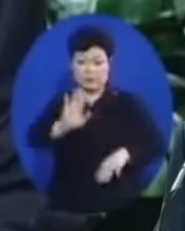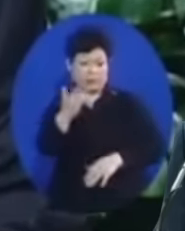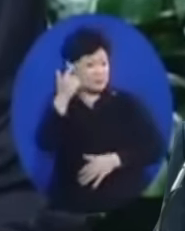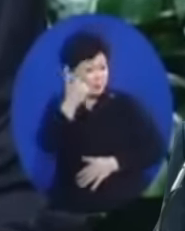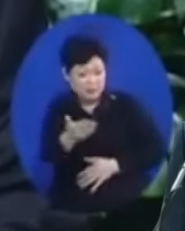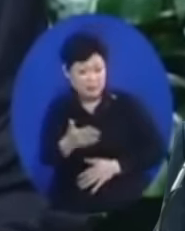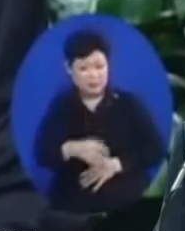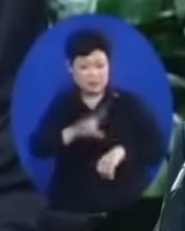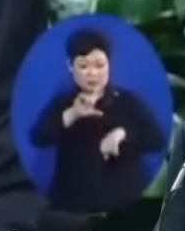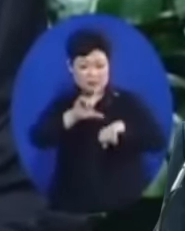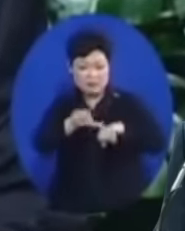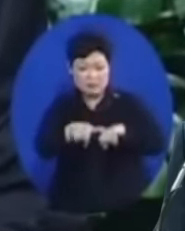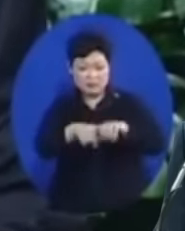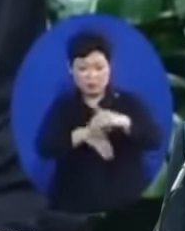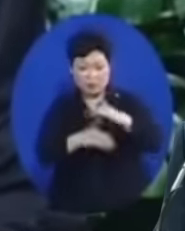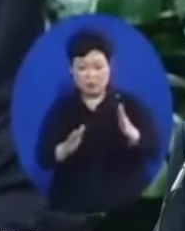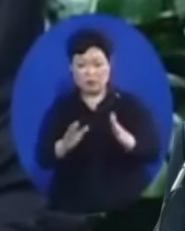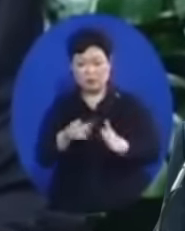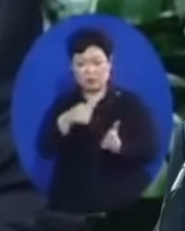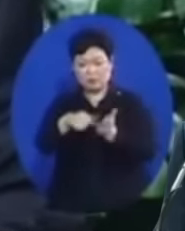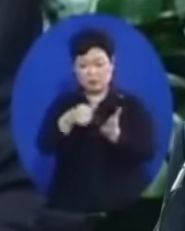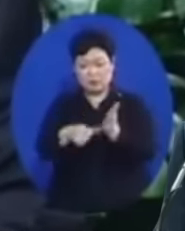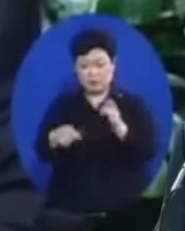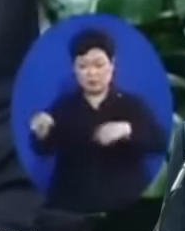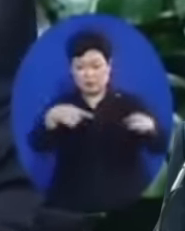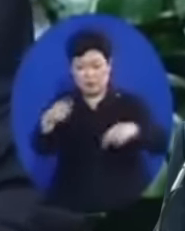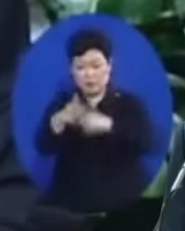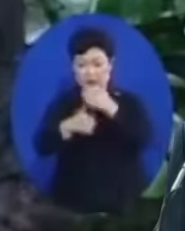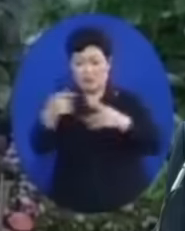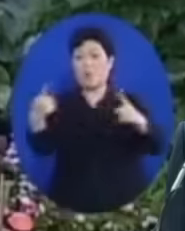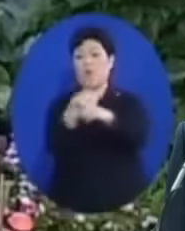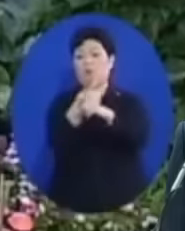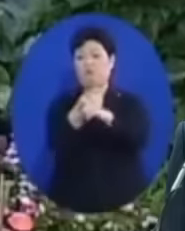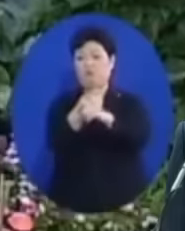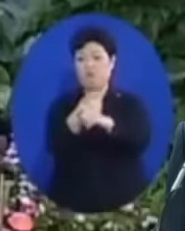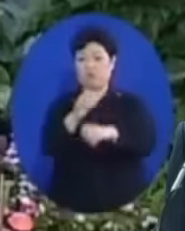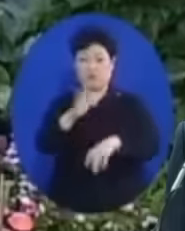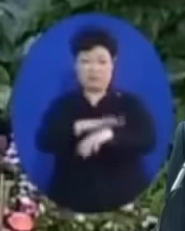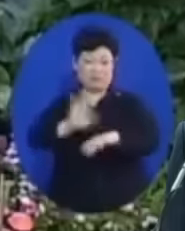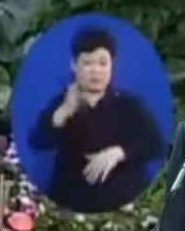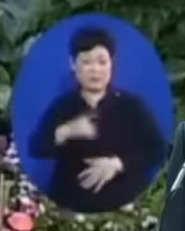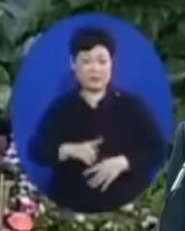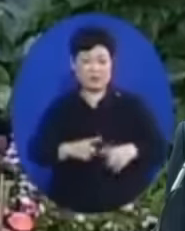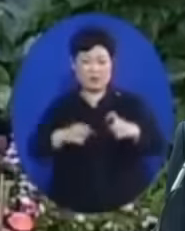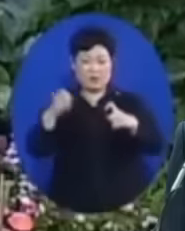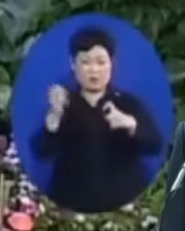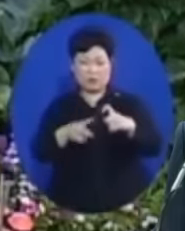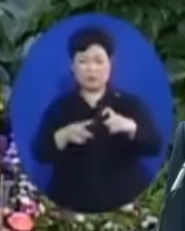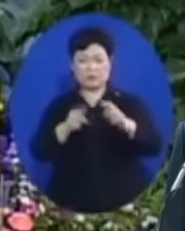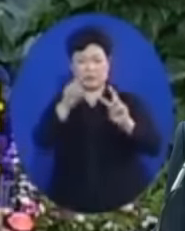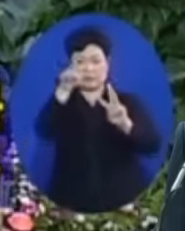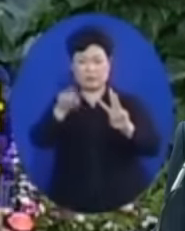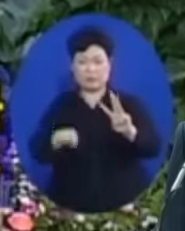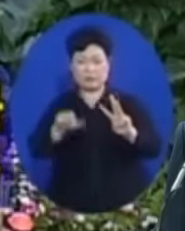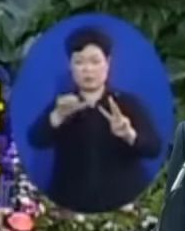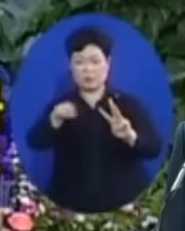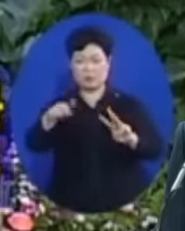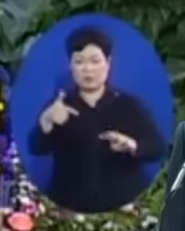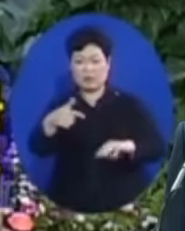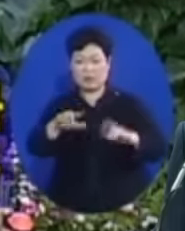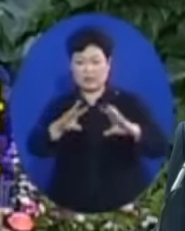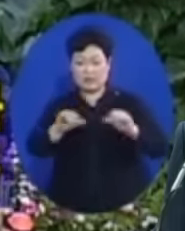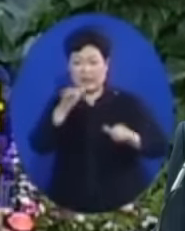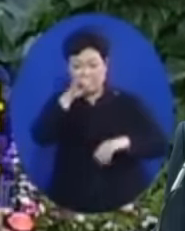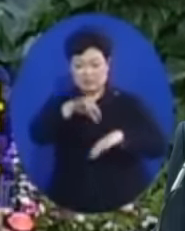되겠습니까? 시간과 공간과 물질을 다 지배하는 하나님과 원수가 되어 있는데 골로새 3장 5절로 6절에 그러므로 땅에 있는 지체를